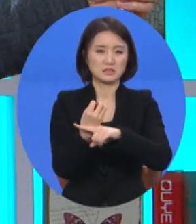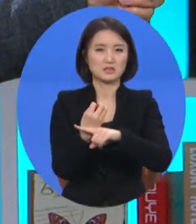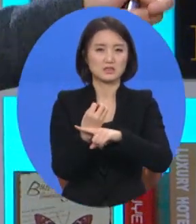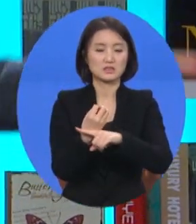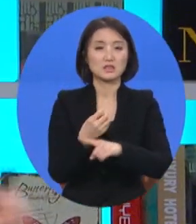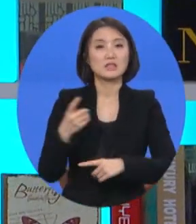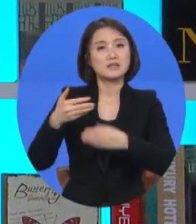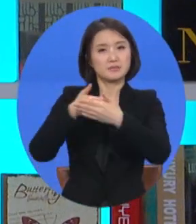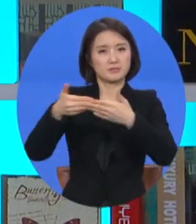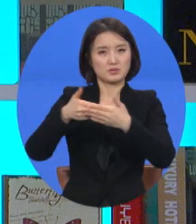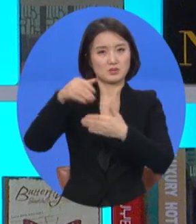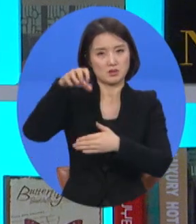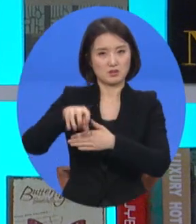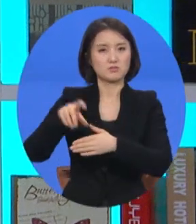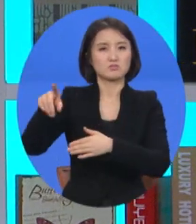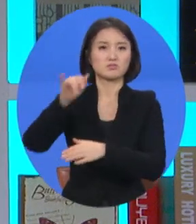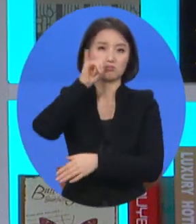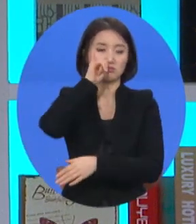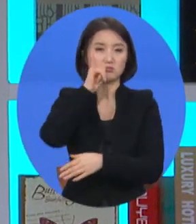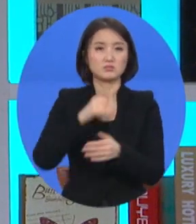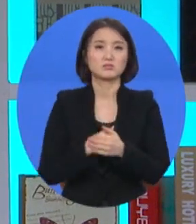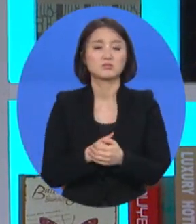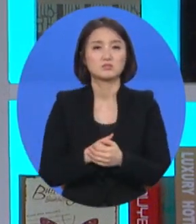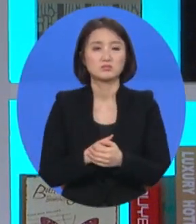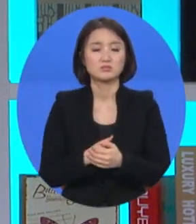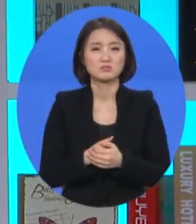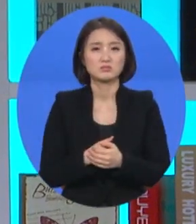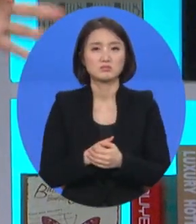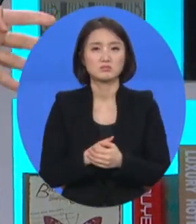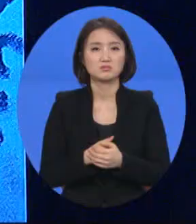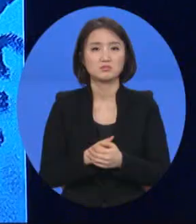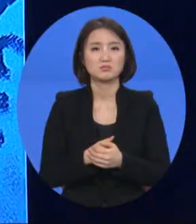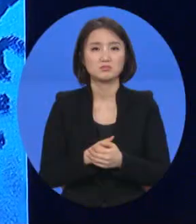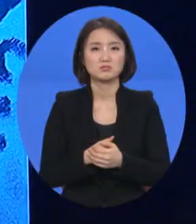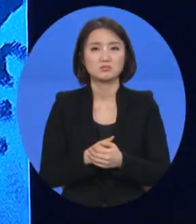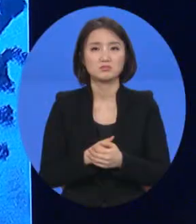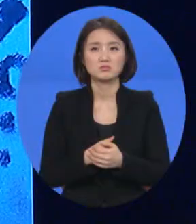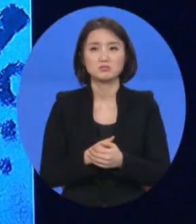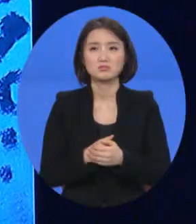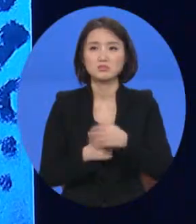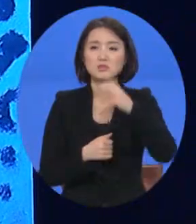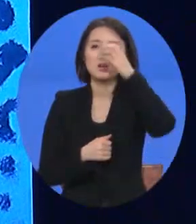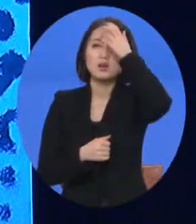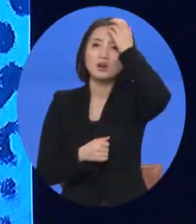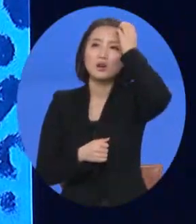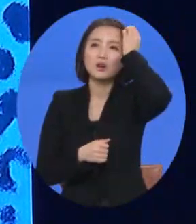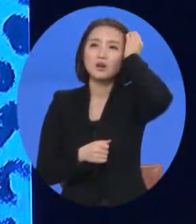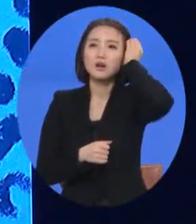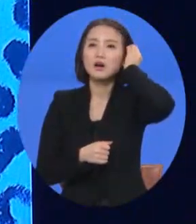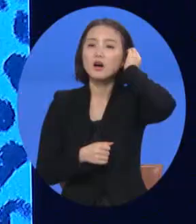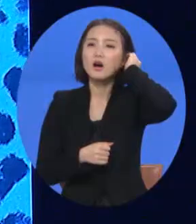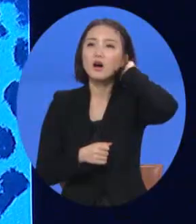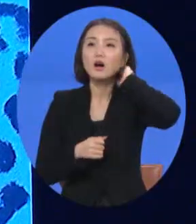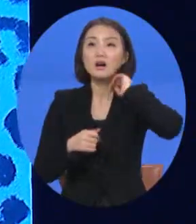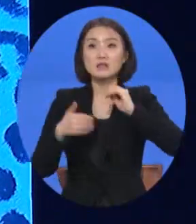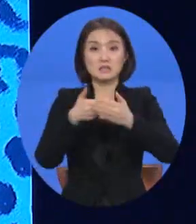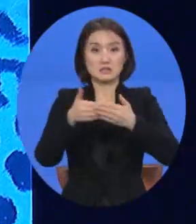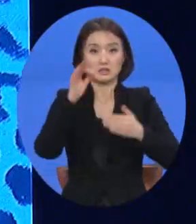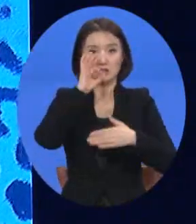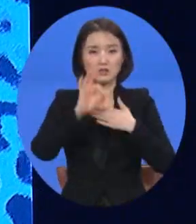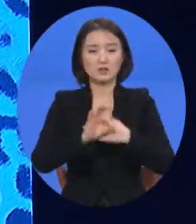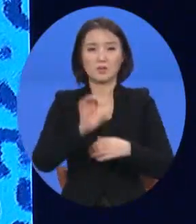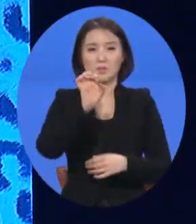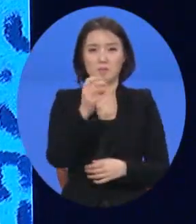그림 하나를 국보로 지정 을 해보았습니다 예 이 그림이 표범의 껍질을 그린 그림인데 과연 이 그림의